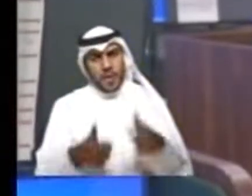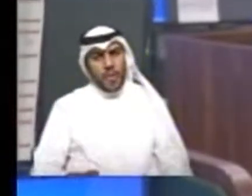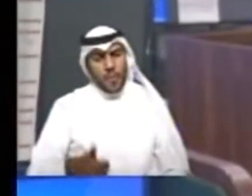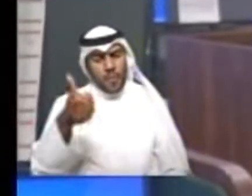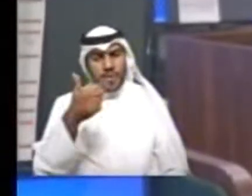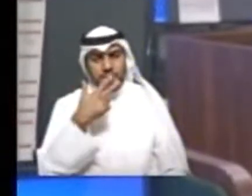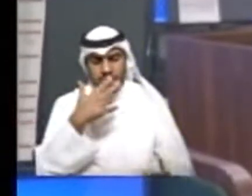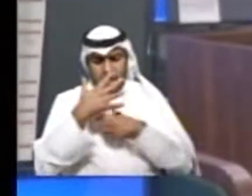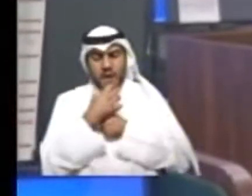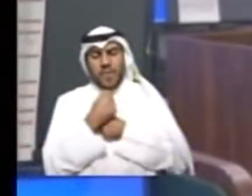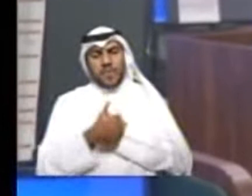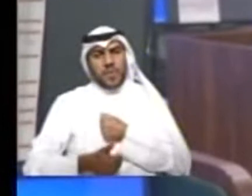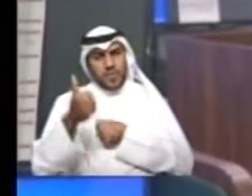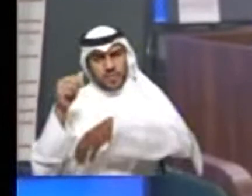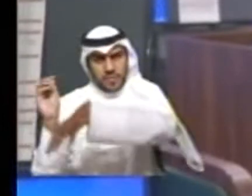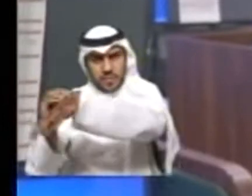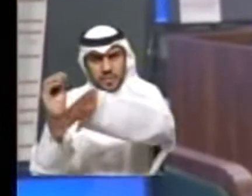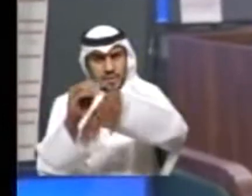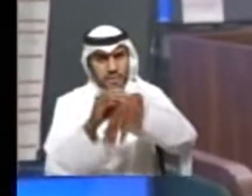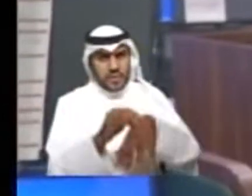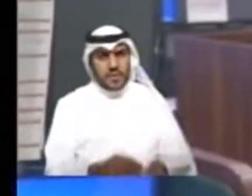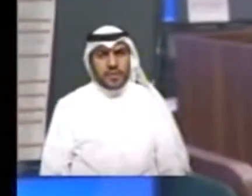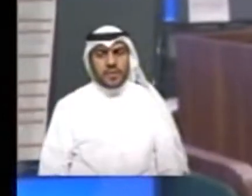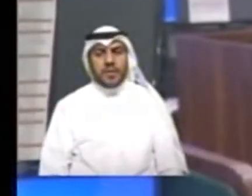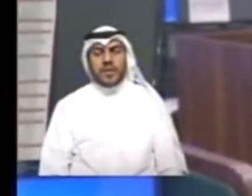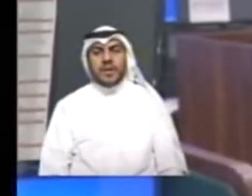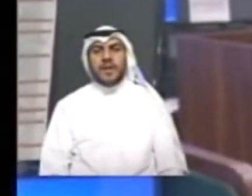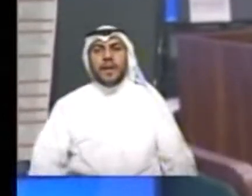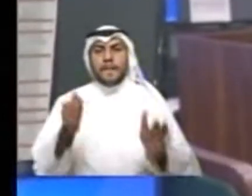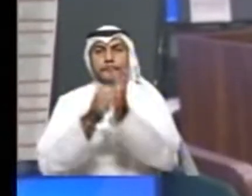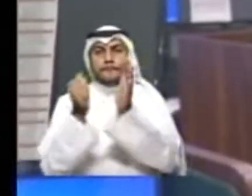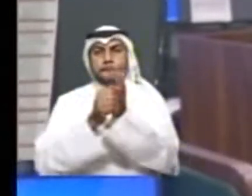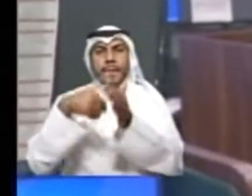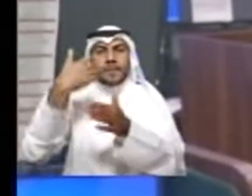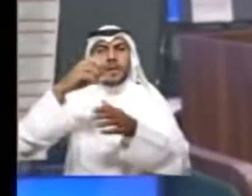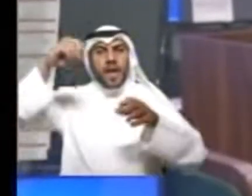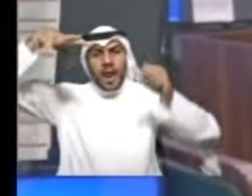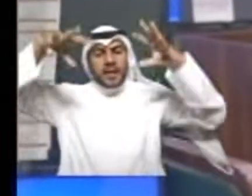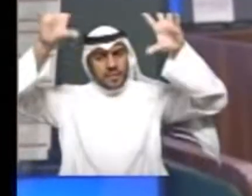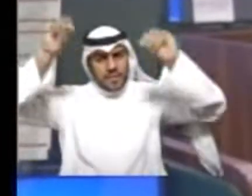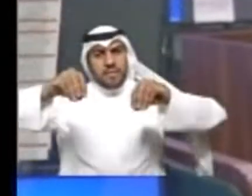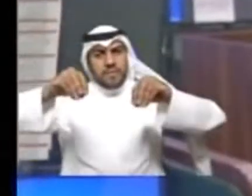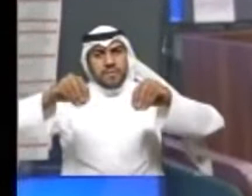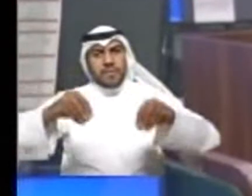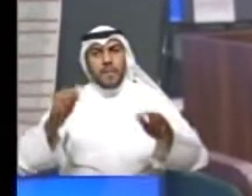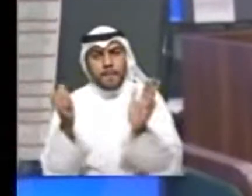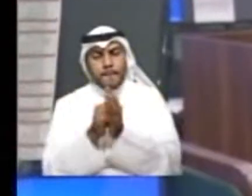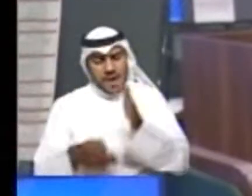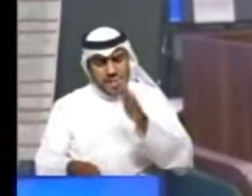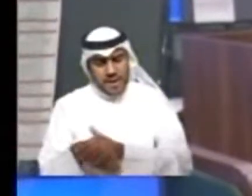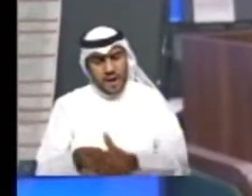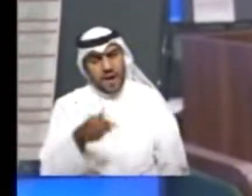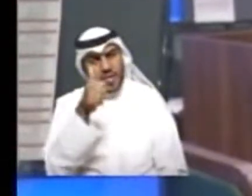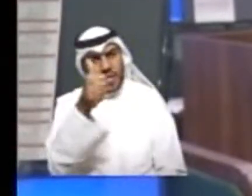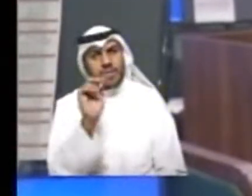والسلامة، وهو عبارة عن إغلاق أنوار السور، وكذلك عدم الخروج إلى الضرورة، والاتصال على